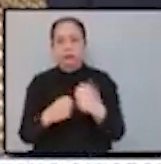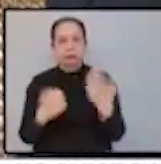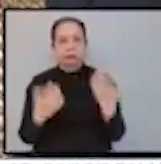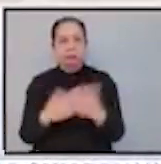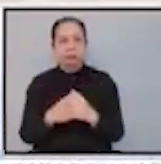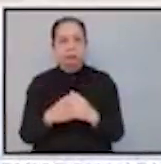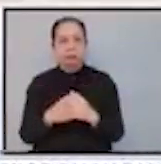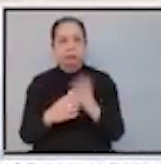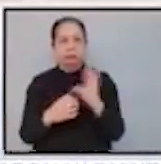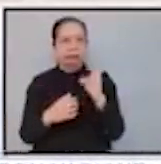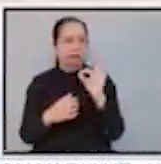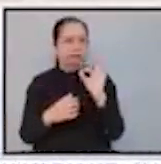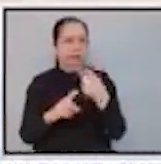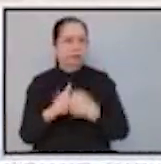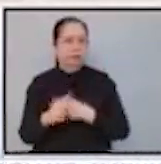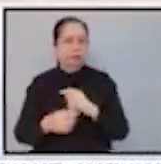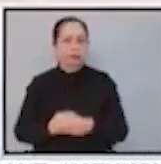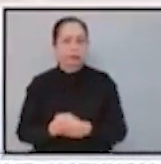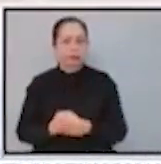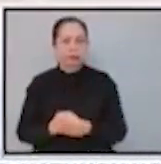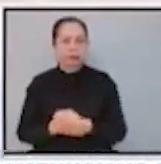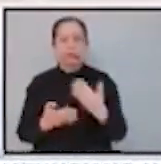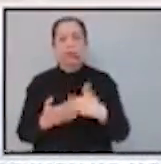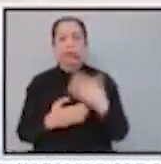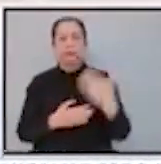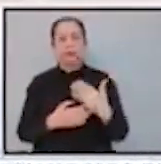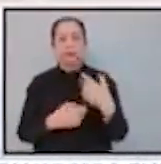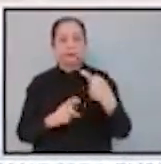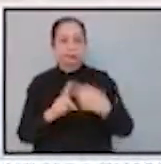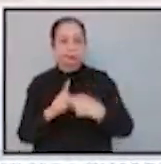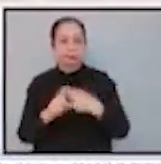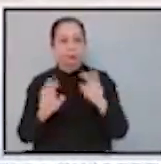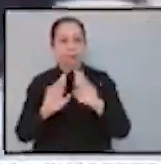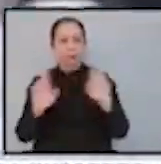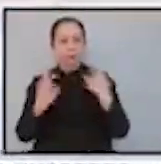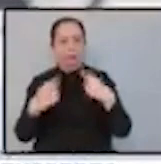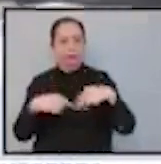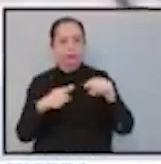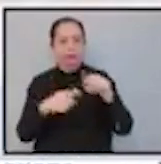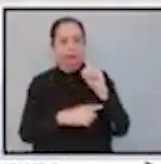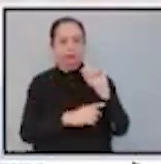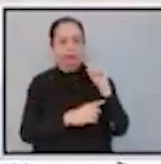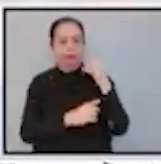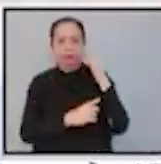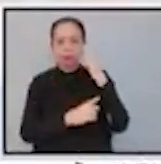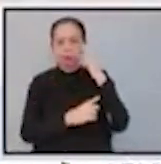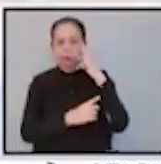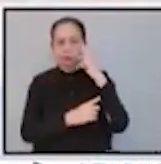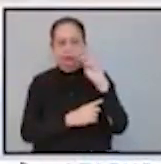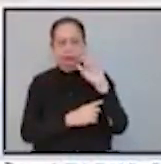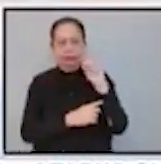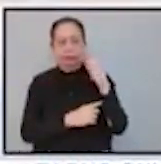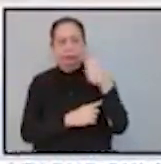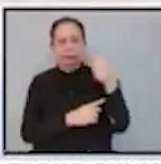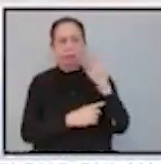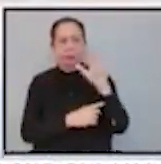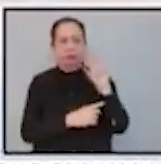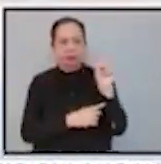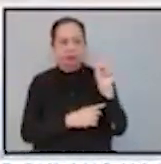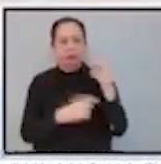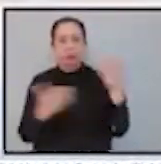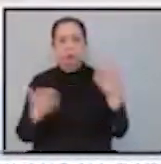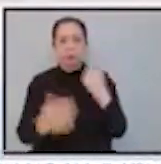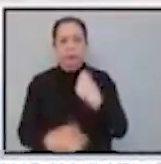69 months. Sa susunod na buwan, nakatakda namang magtungo si Secretary Remulla sa United Nations Office sa Geneva, Switzerland